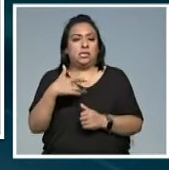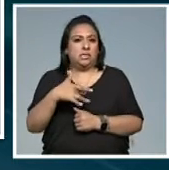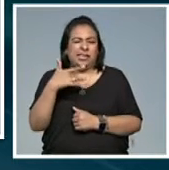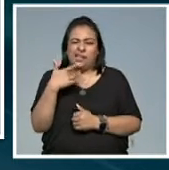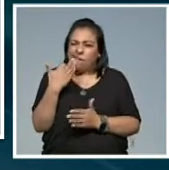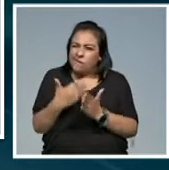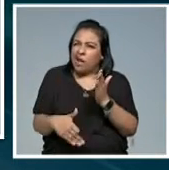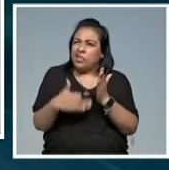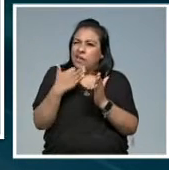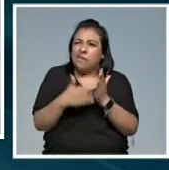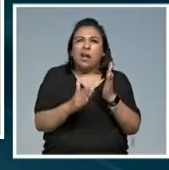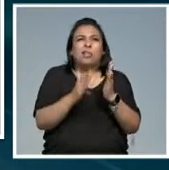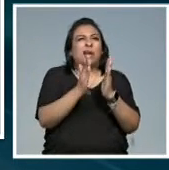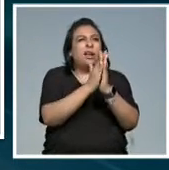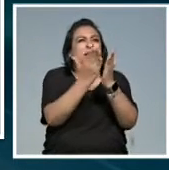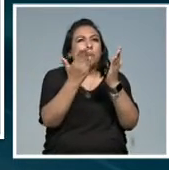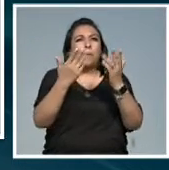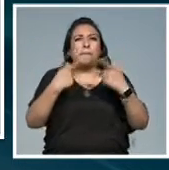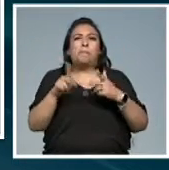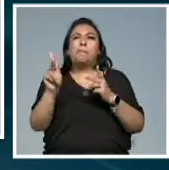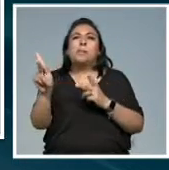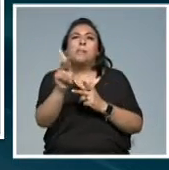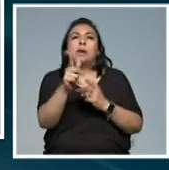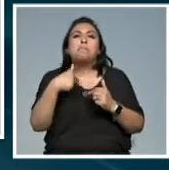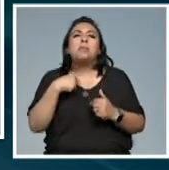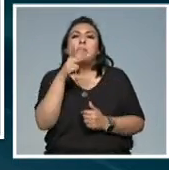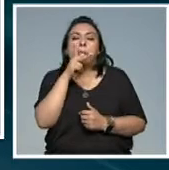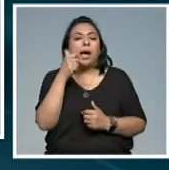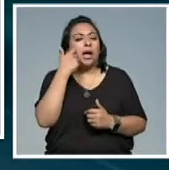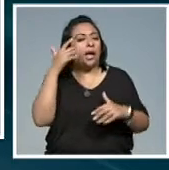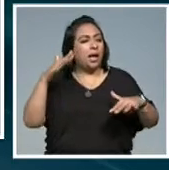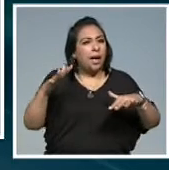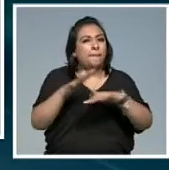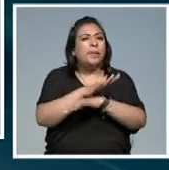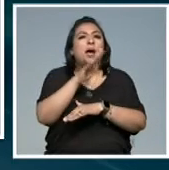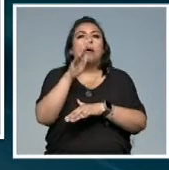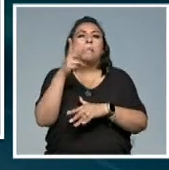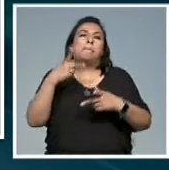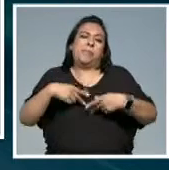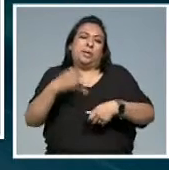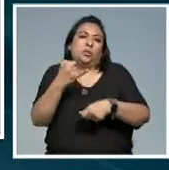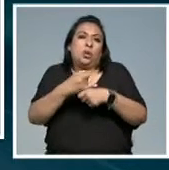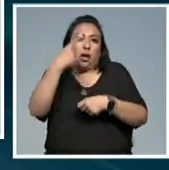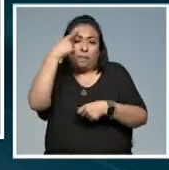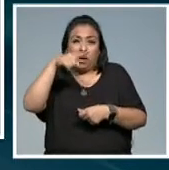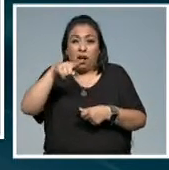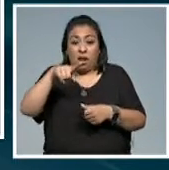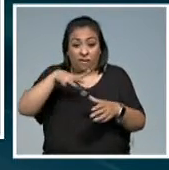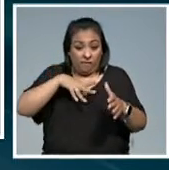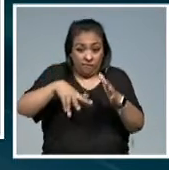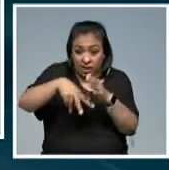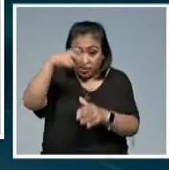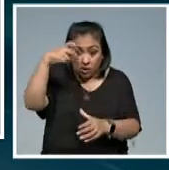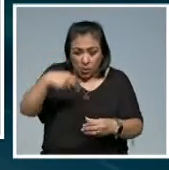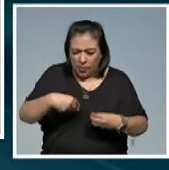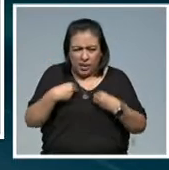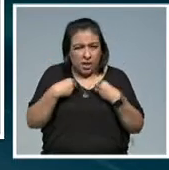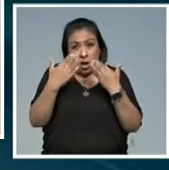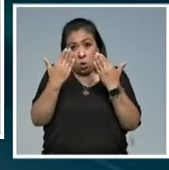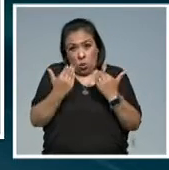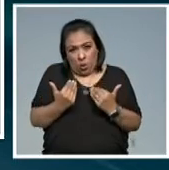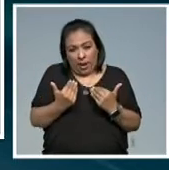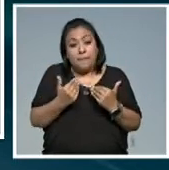romanzi di persone come i miei genitori, e ho deciso di trasformarli io in personaggi per colmare un vuoto che non era nella mia vita, ma proprio